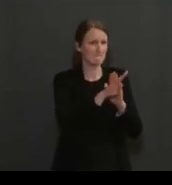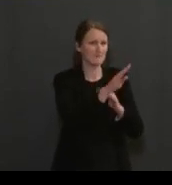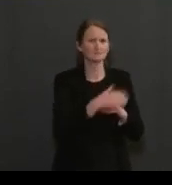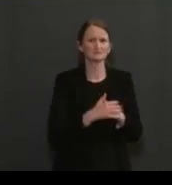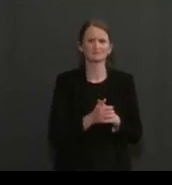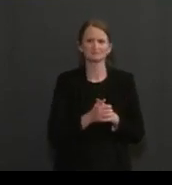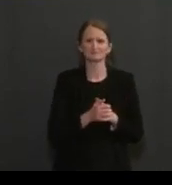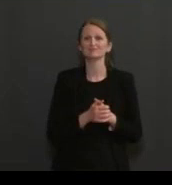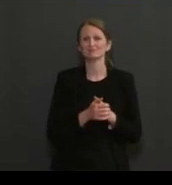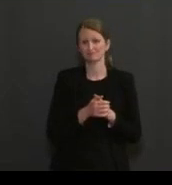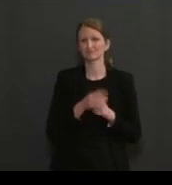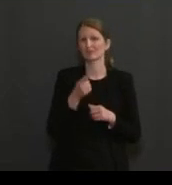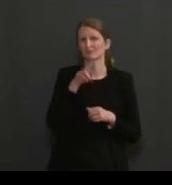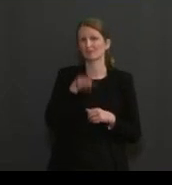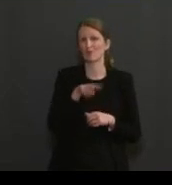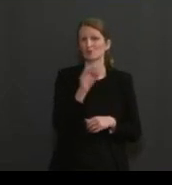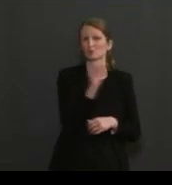occidentale.